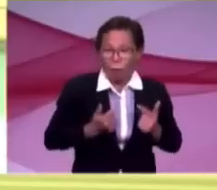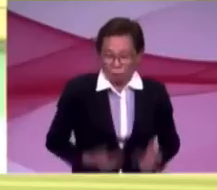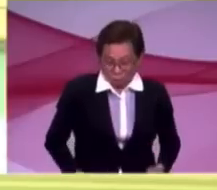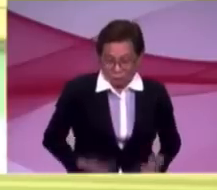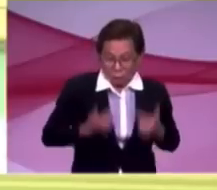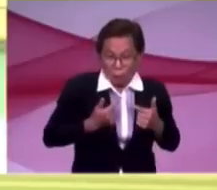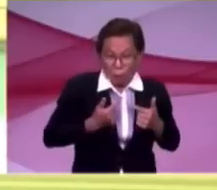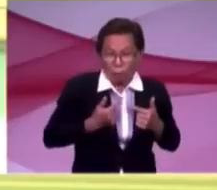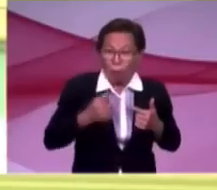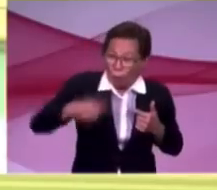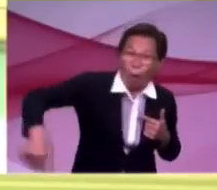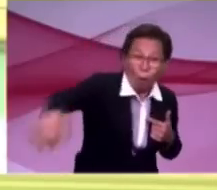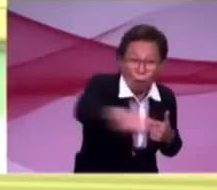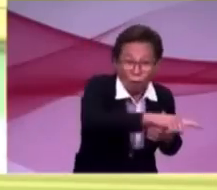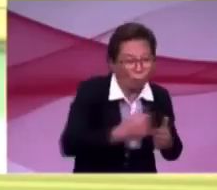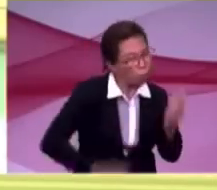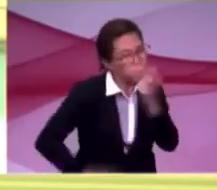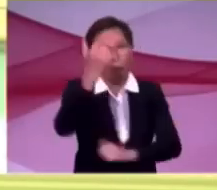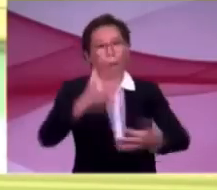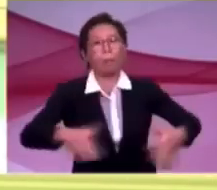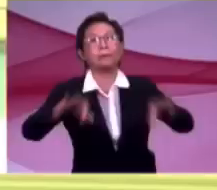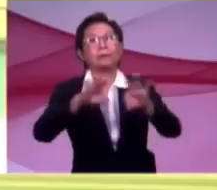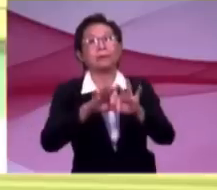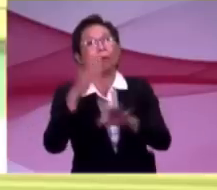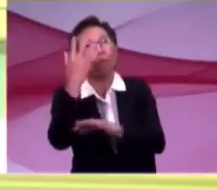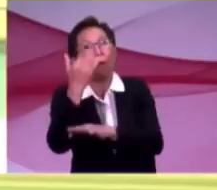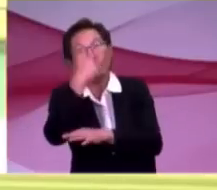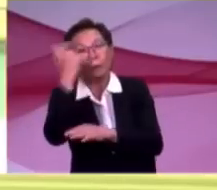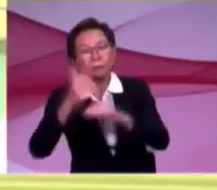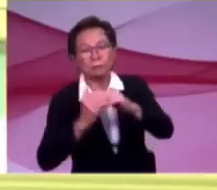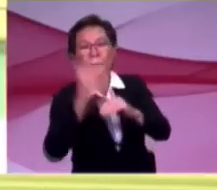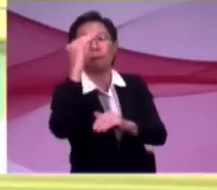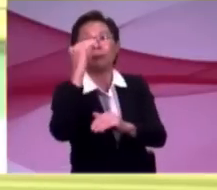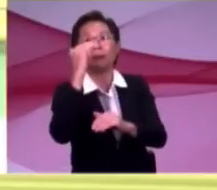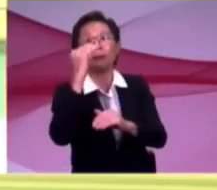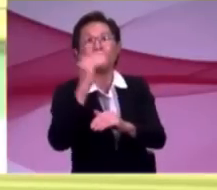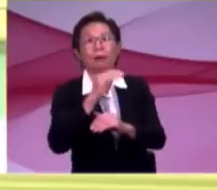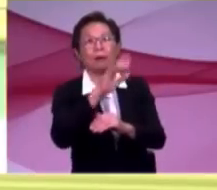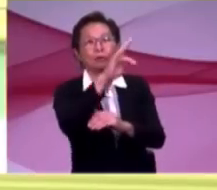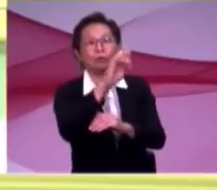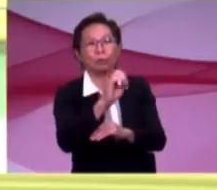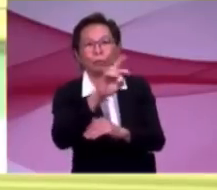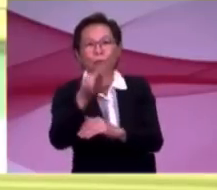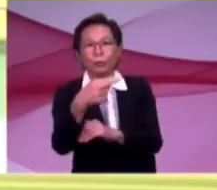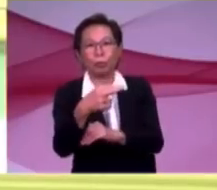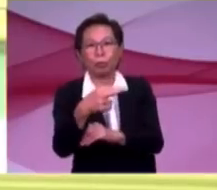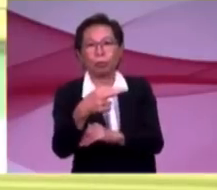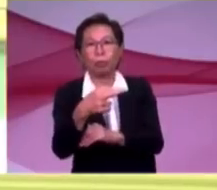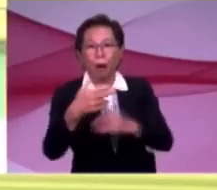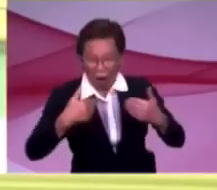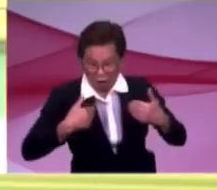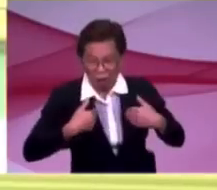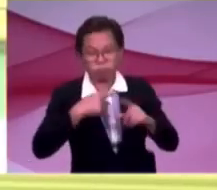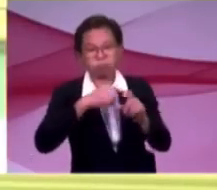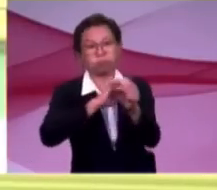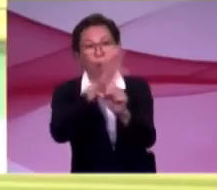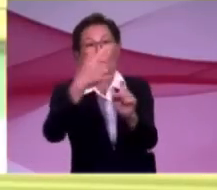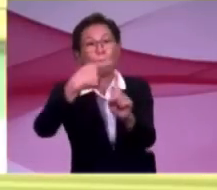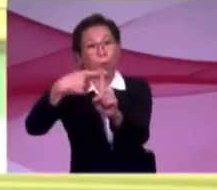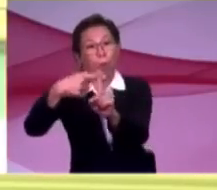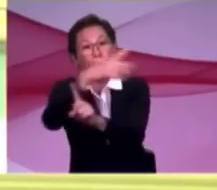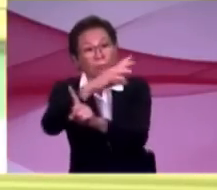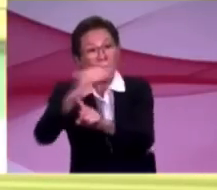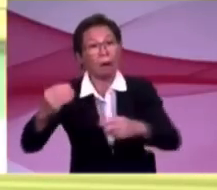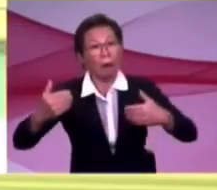nyawa rakyat pada ketika ini amat penting memandangkan terdapat lebih 70,000 kes aktif, ditambah